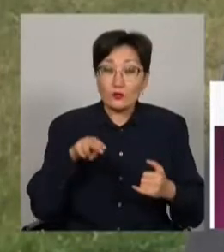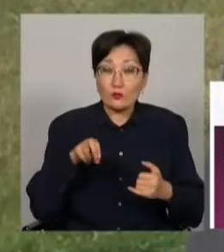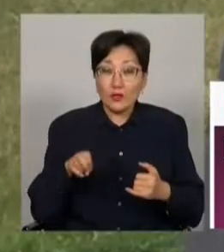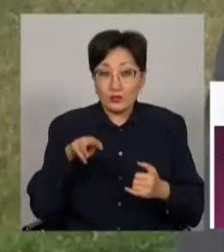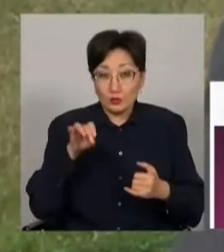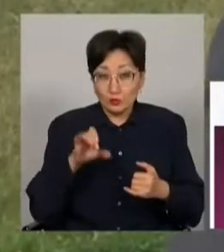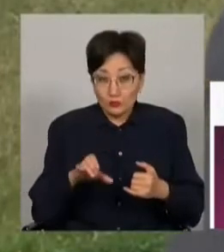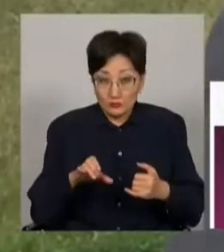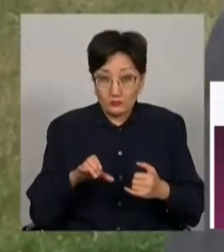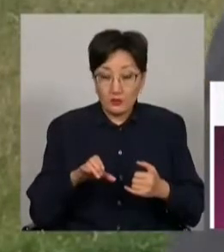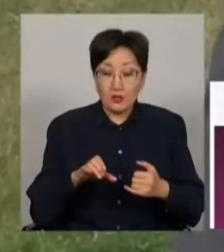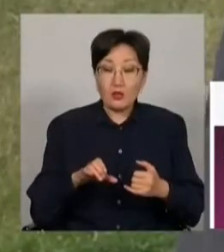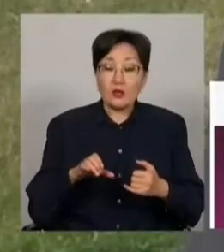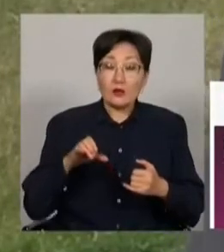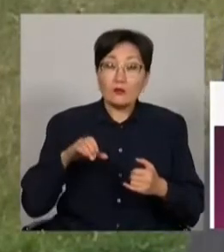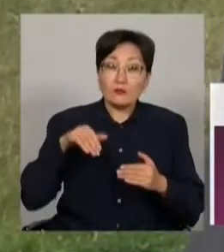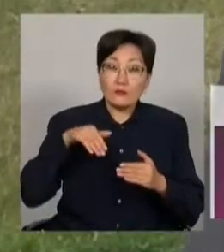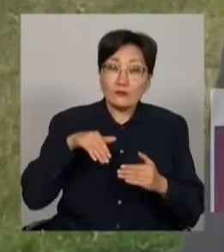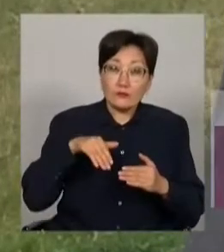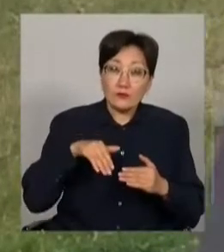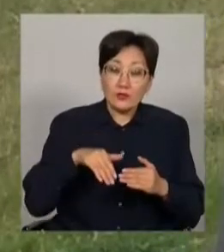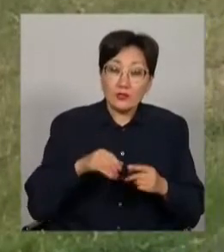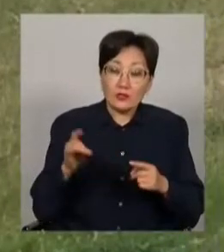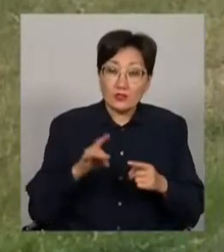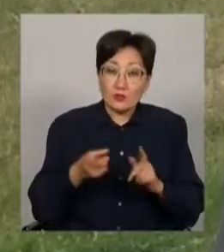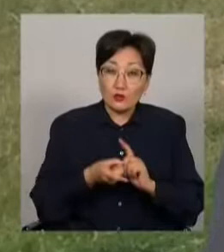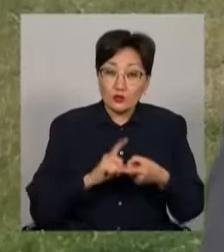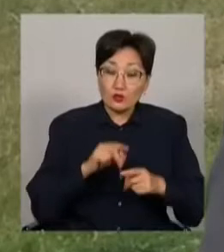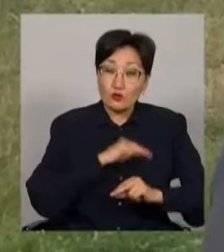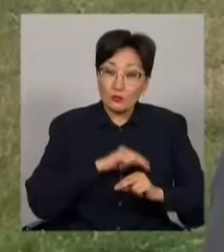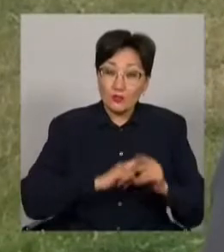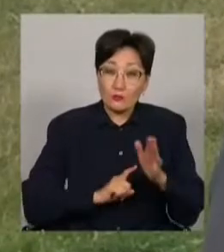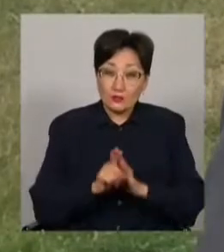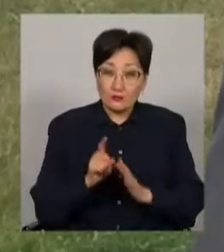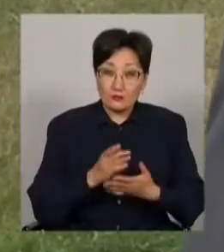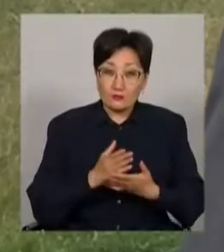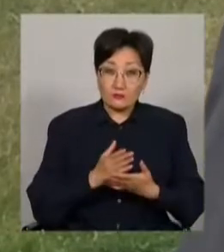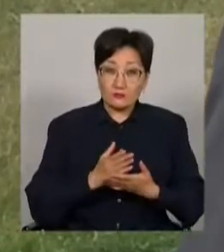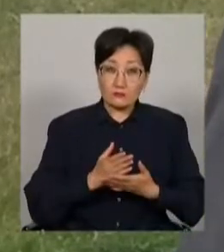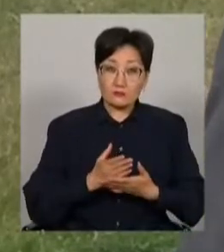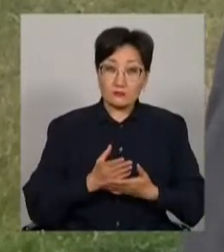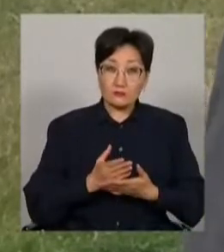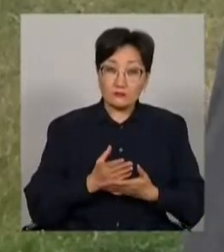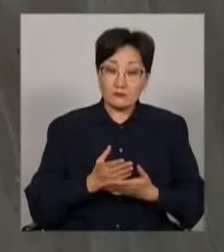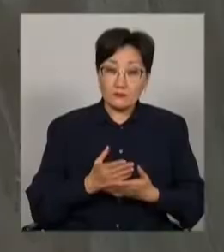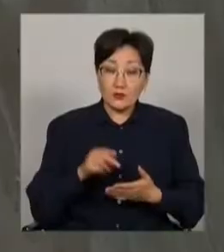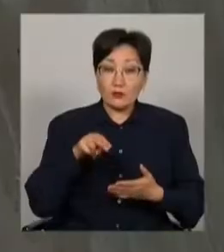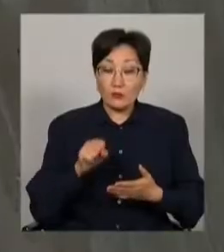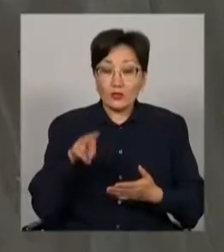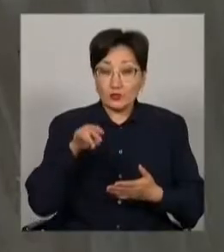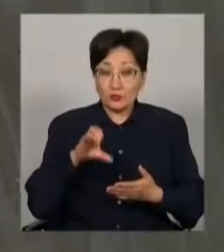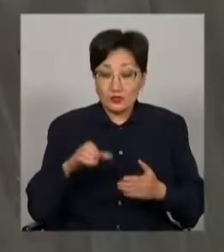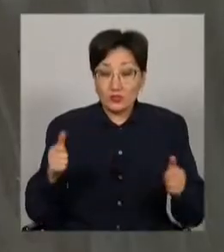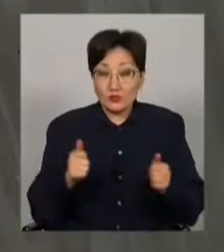пандустарды еңістерін өзгерту жұмыстарын бастауда. Ол пандустардың